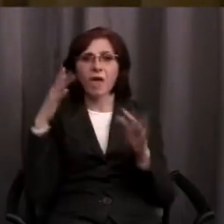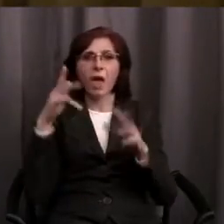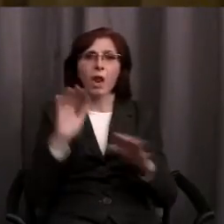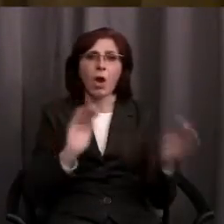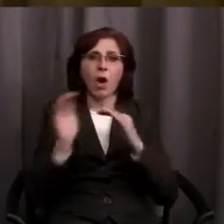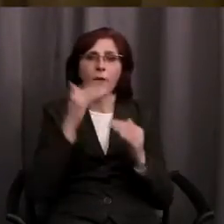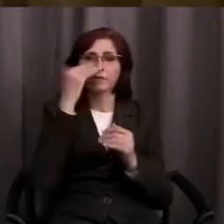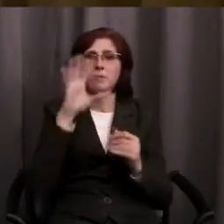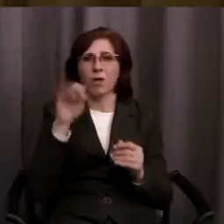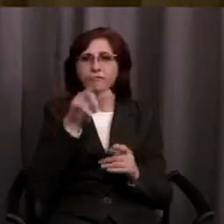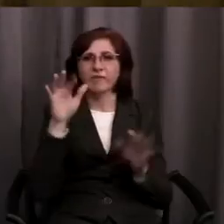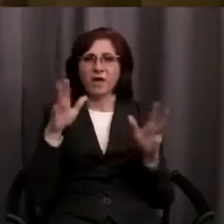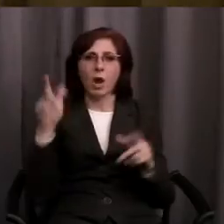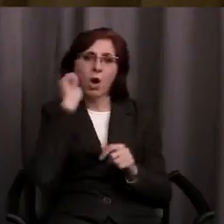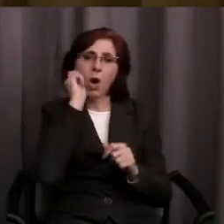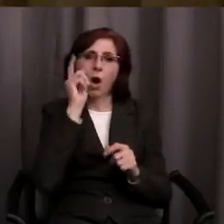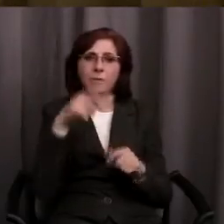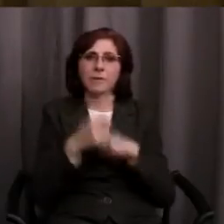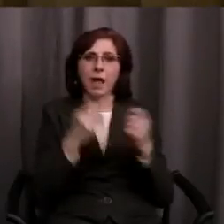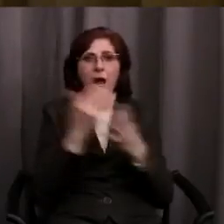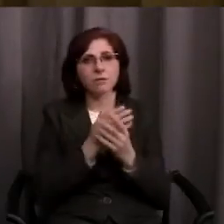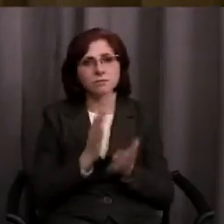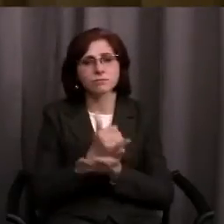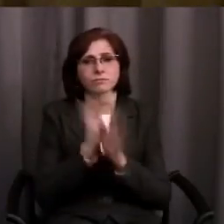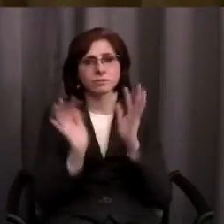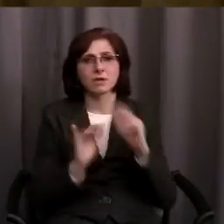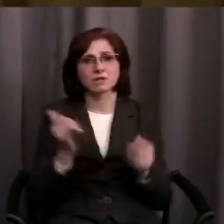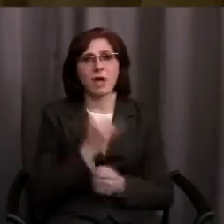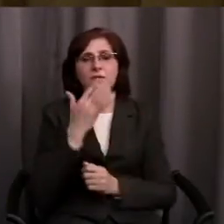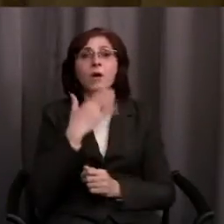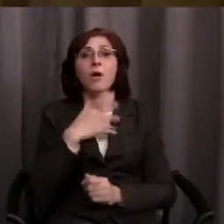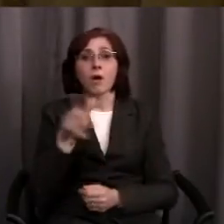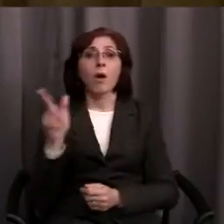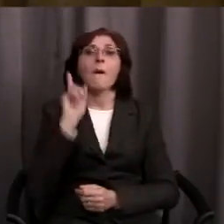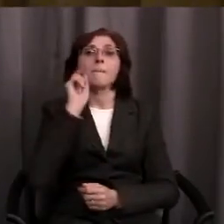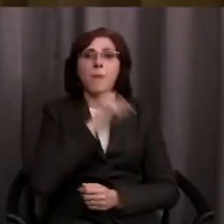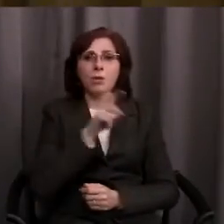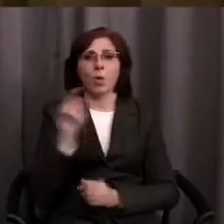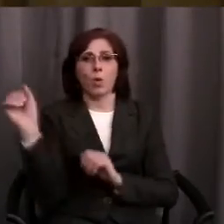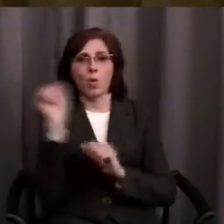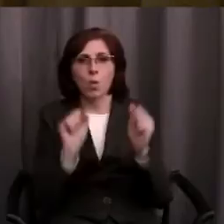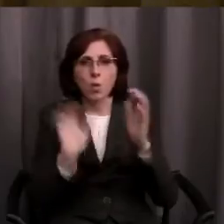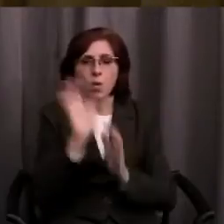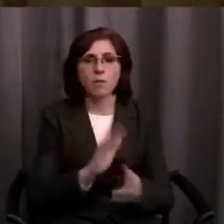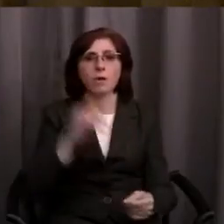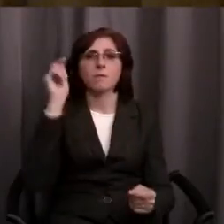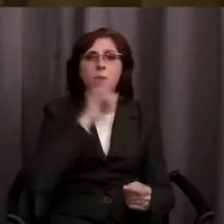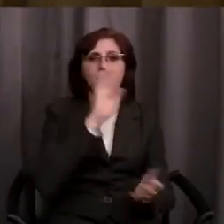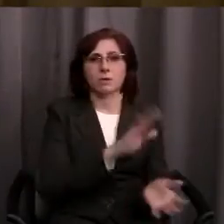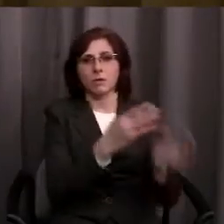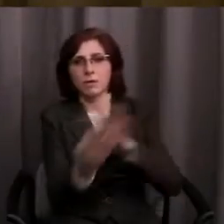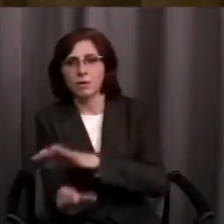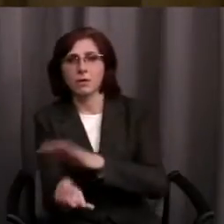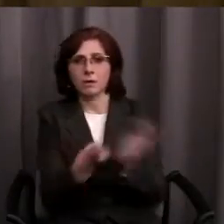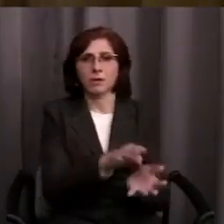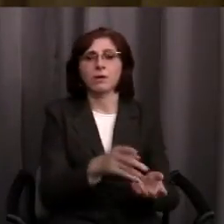bo to najczęściej kobiety podejmują pracę w tej roli, no to one oczywiście potrafią kogoś umyć, potrafią kogoś przewrócić z